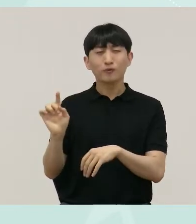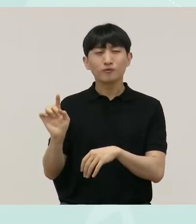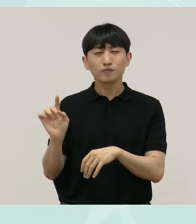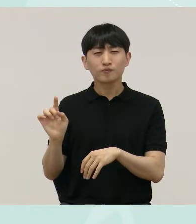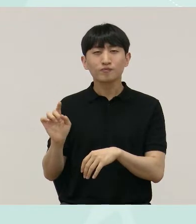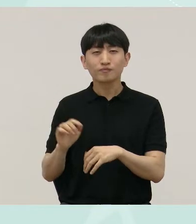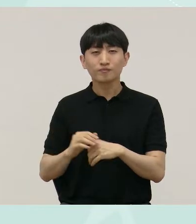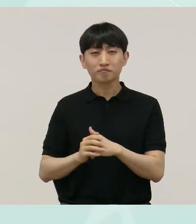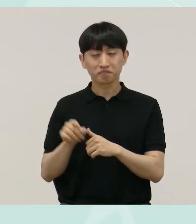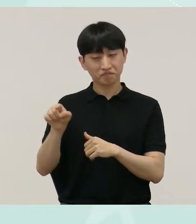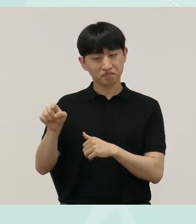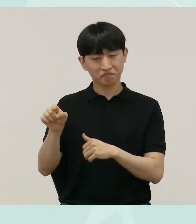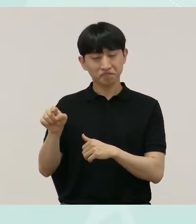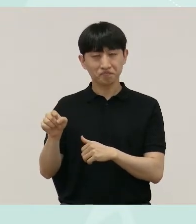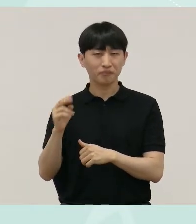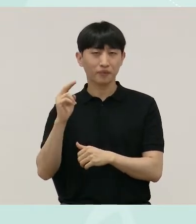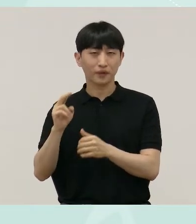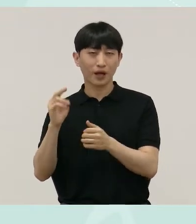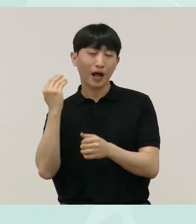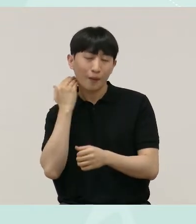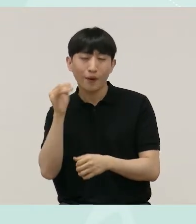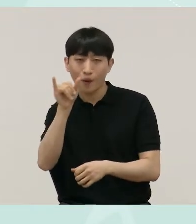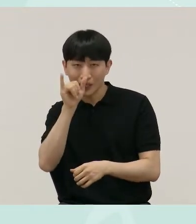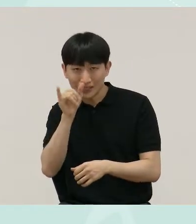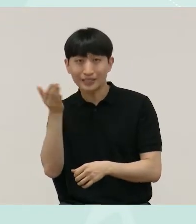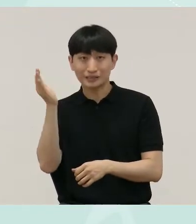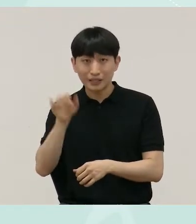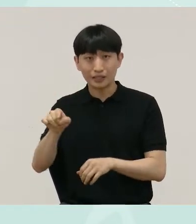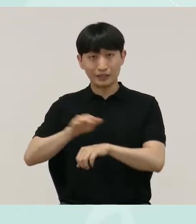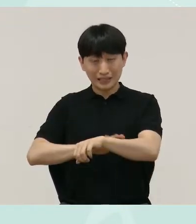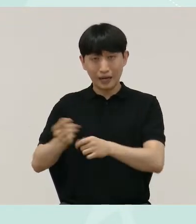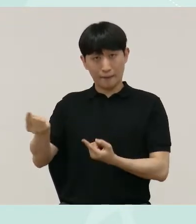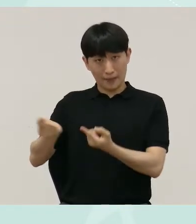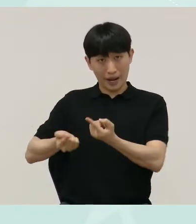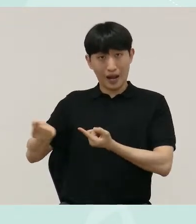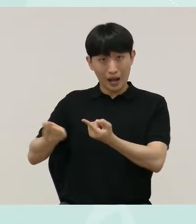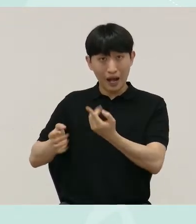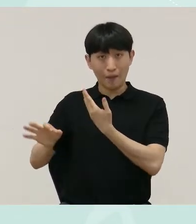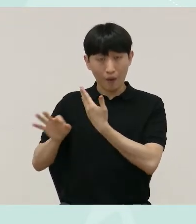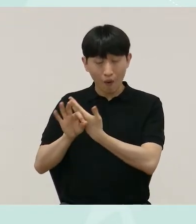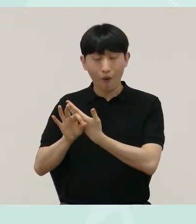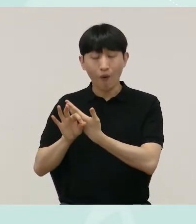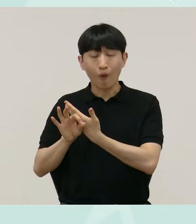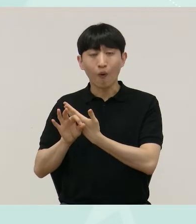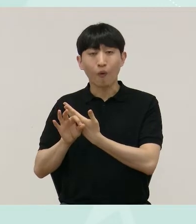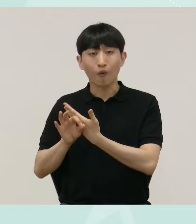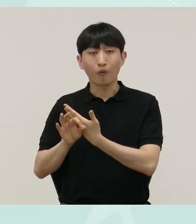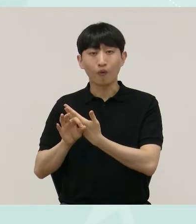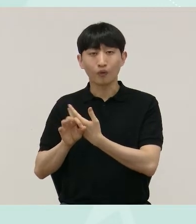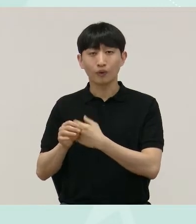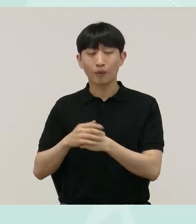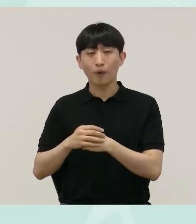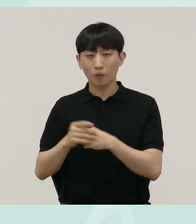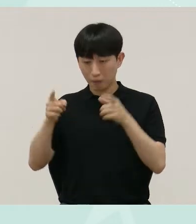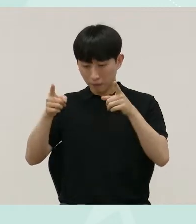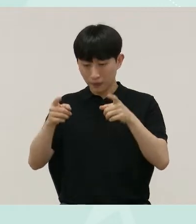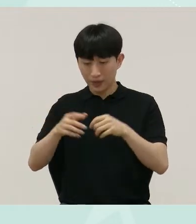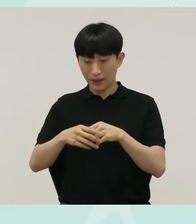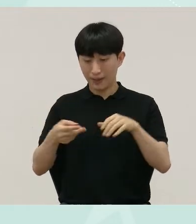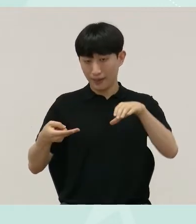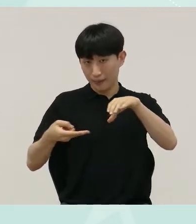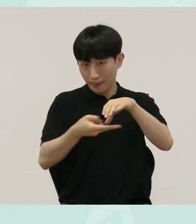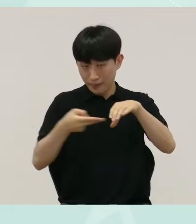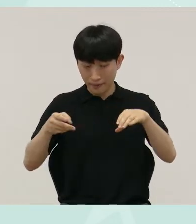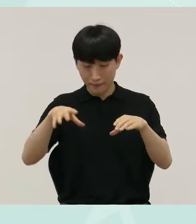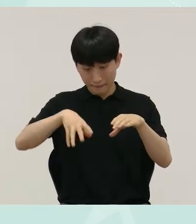보이는 위치가 이 정도가 되고요. 두 개를 잘 활용해서 수술 전에 내부 장치 위치를 잘 조정하면은 원하는 부위에 MRI 촬영을 하는데